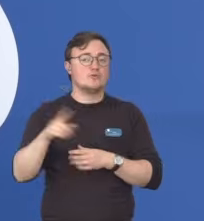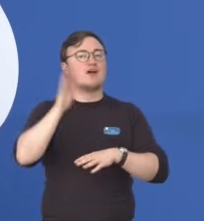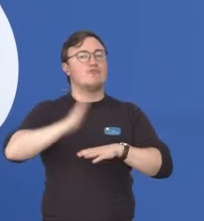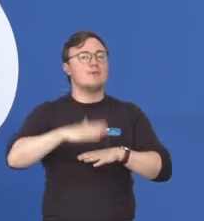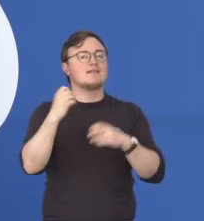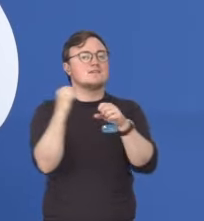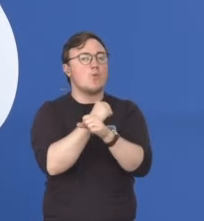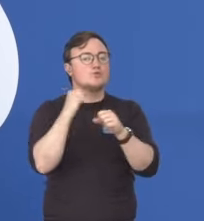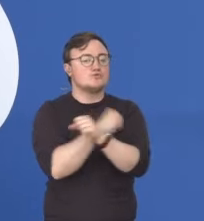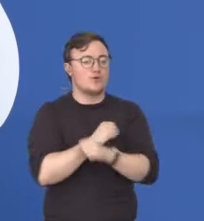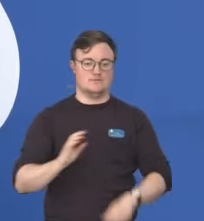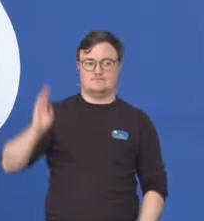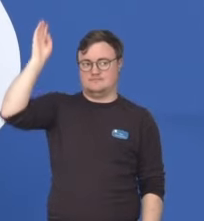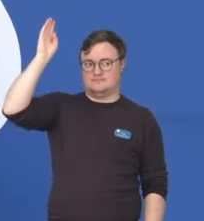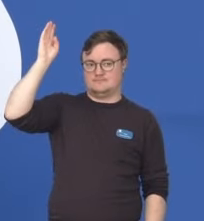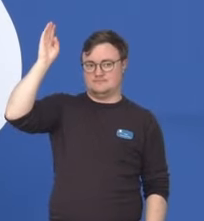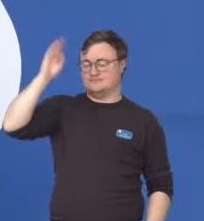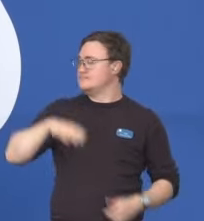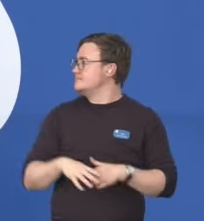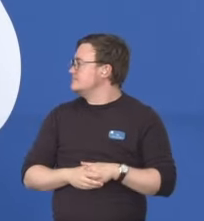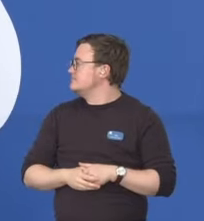förbränningsmotorer? Hand upp för ja.